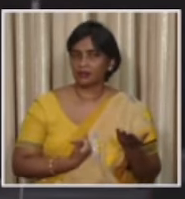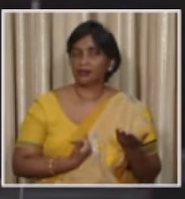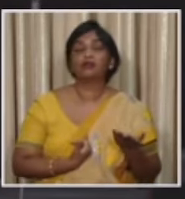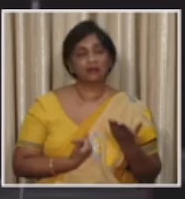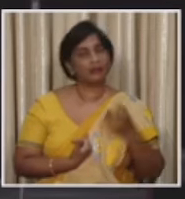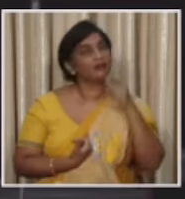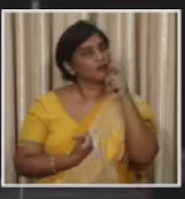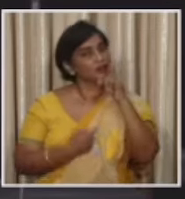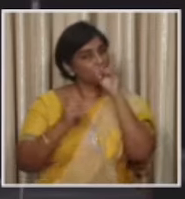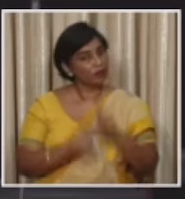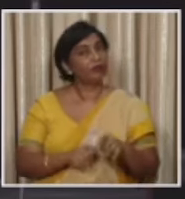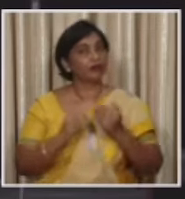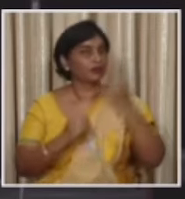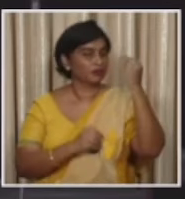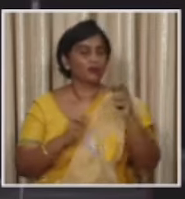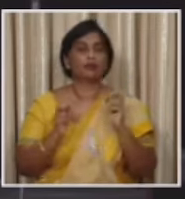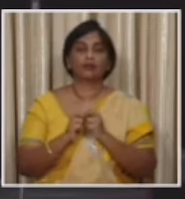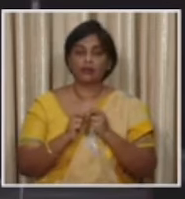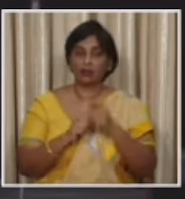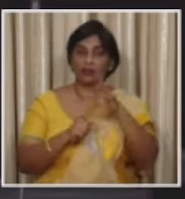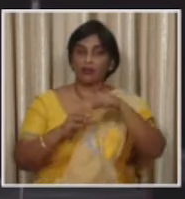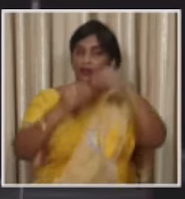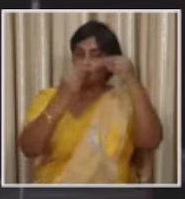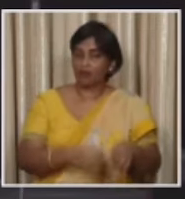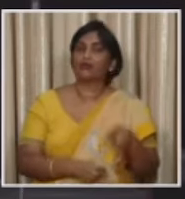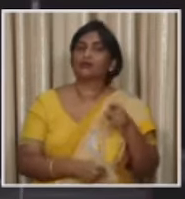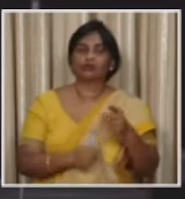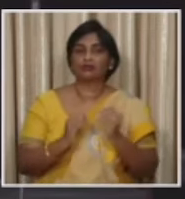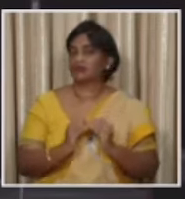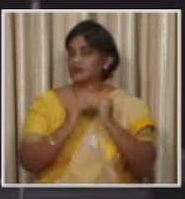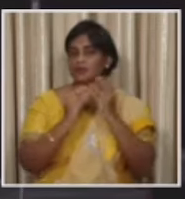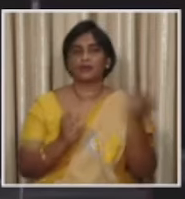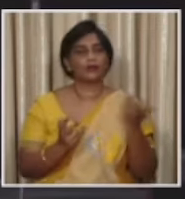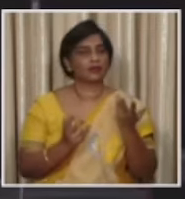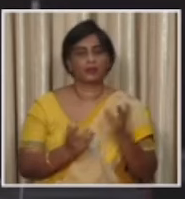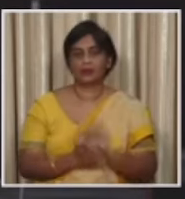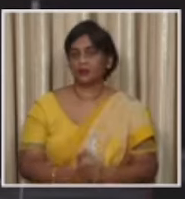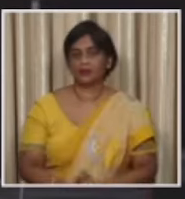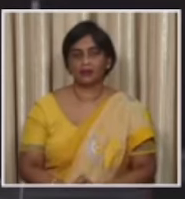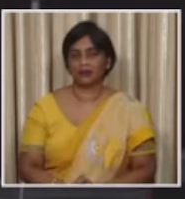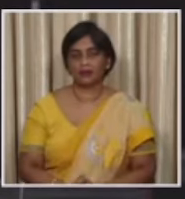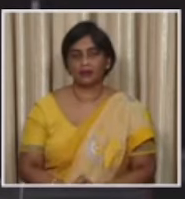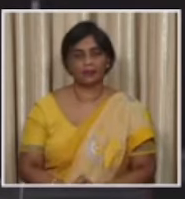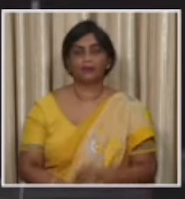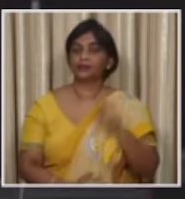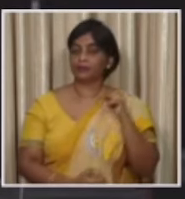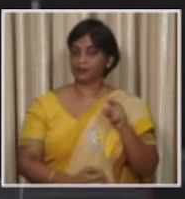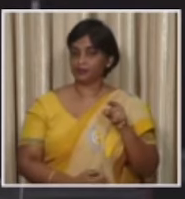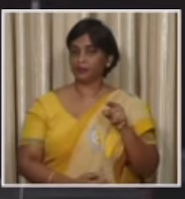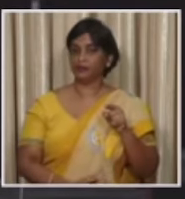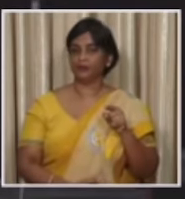එයින්ද ඔබතුමාලටත් අත්වෙන ඉරණම ඔතනිනුත් පල්ලහැට යාම මිසක් ඔතනින් නැගිටින්න බෑ. මම කිරියල්ලමතුමා, ඔබතුමා